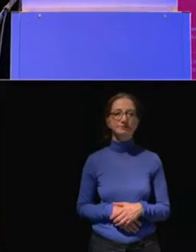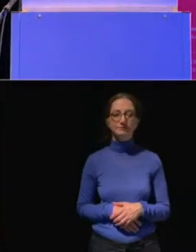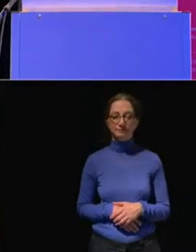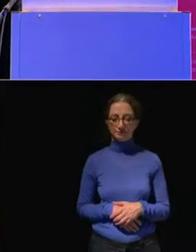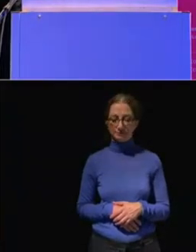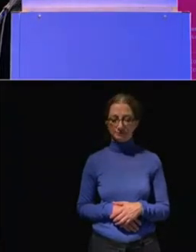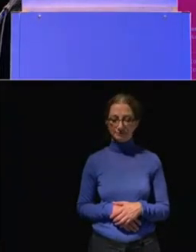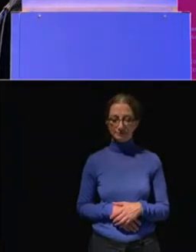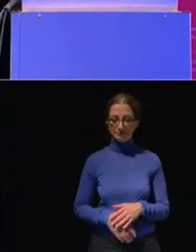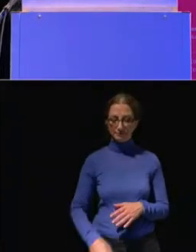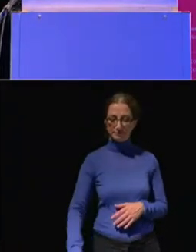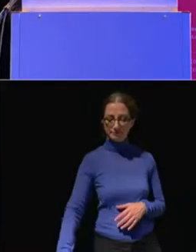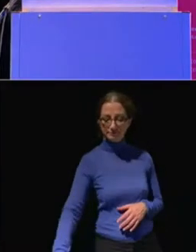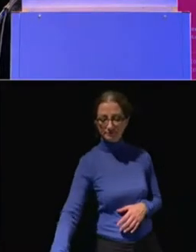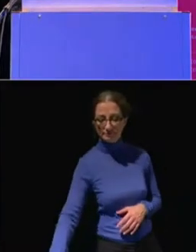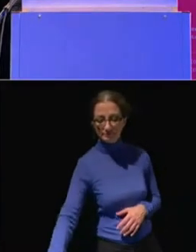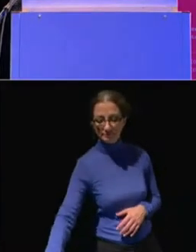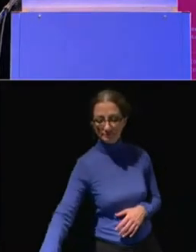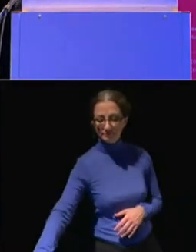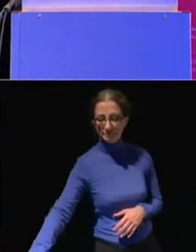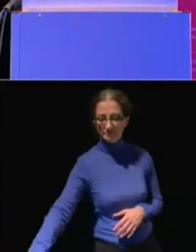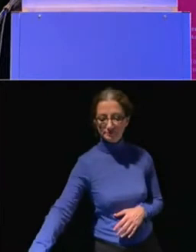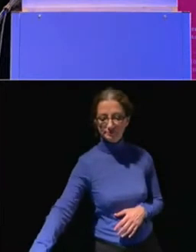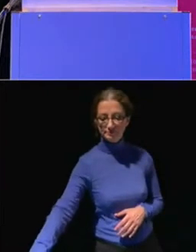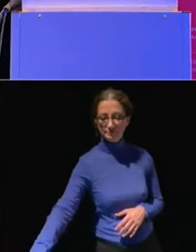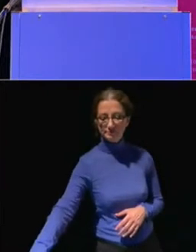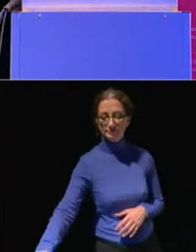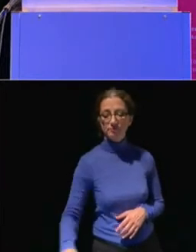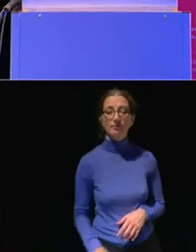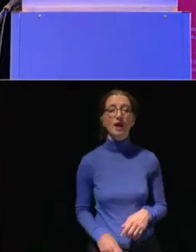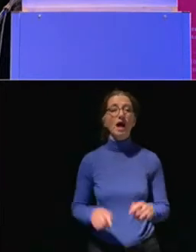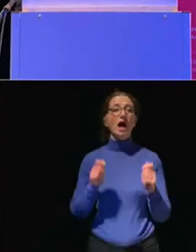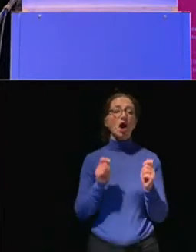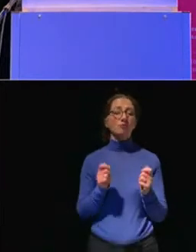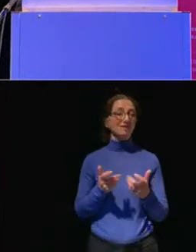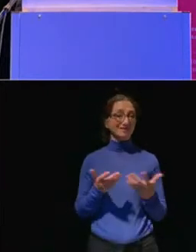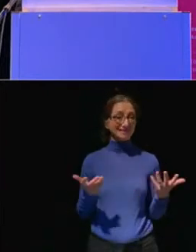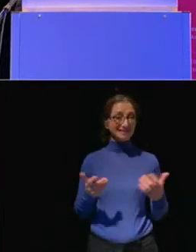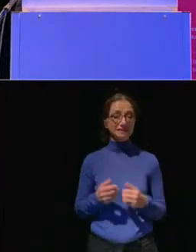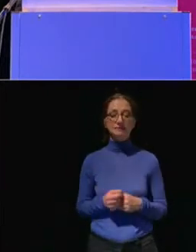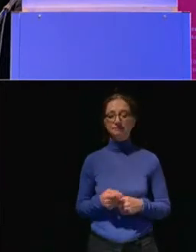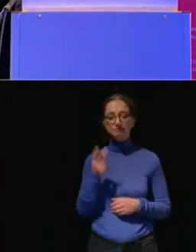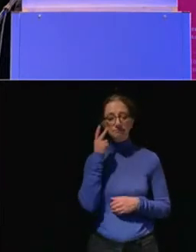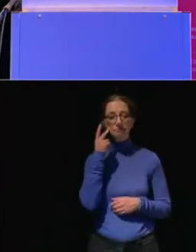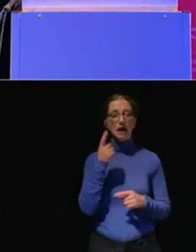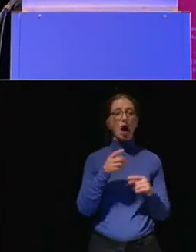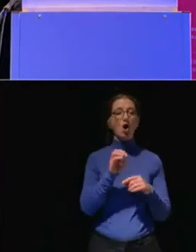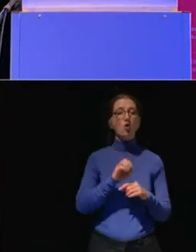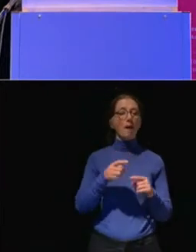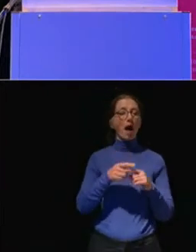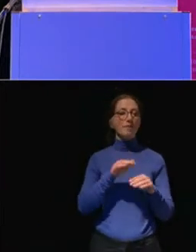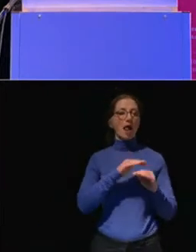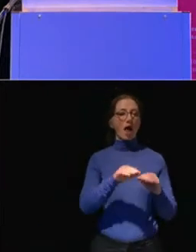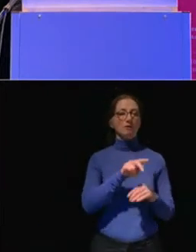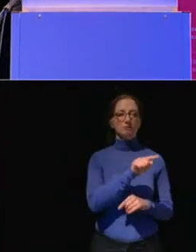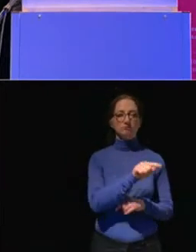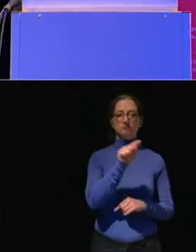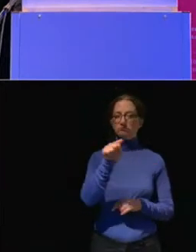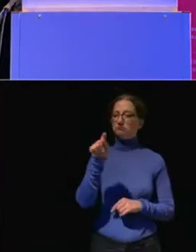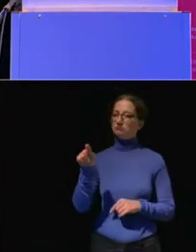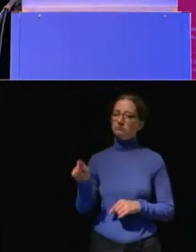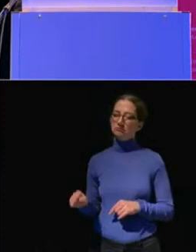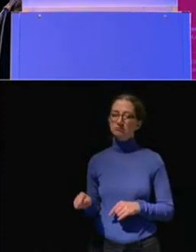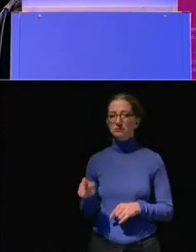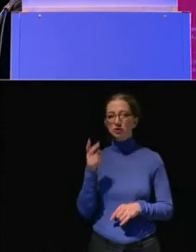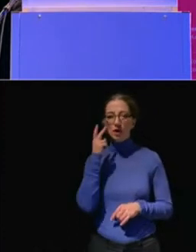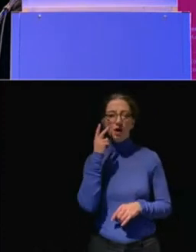Genau, die Aufgabe dieser Studie war es, einen Blick in andere europäische Länder zu werfen und zu untersuchen, wie